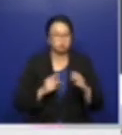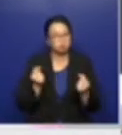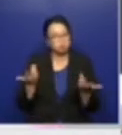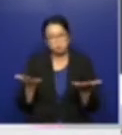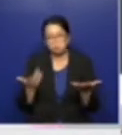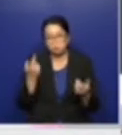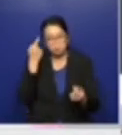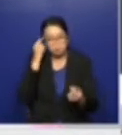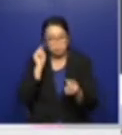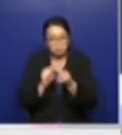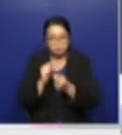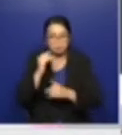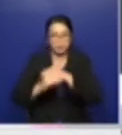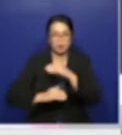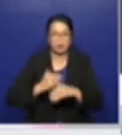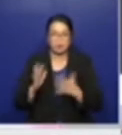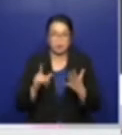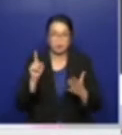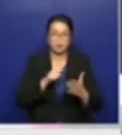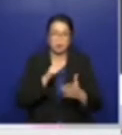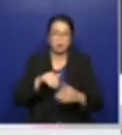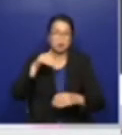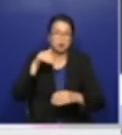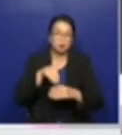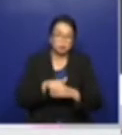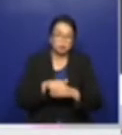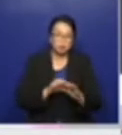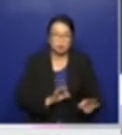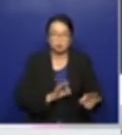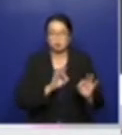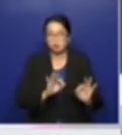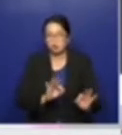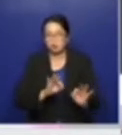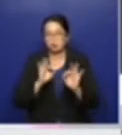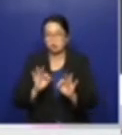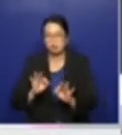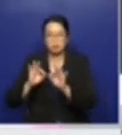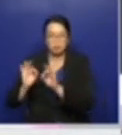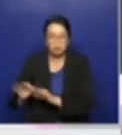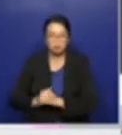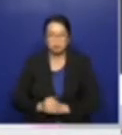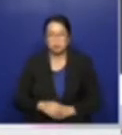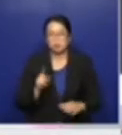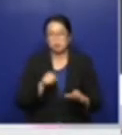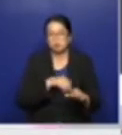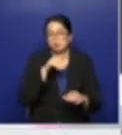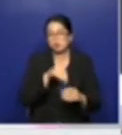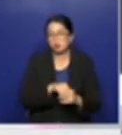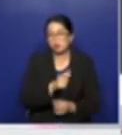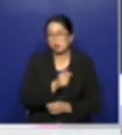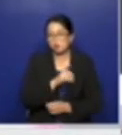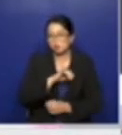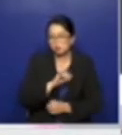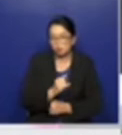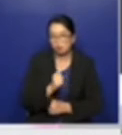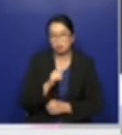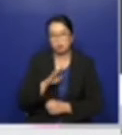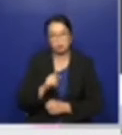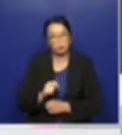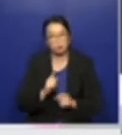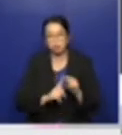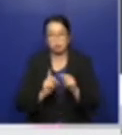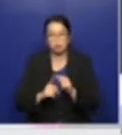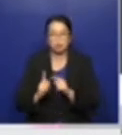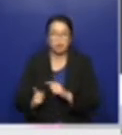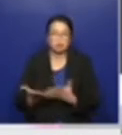การเมืองการเลือกตั้งระดับท้องถิ่นเลื่อนแล้วเลื่อนอีกแล้วนี่ท่านอาจารย์วิษณุมาพูดไม่รู้ว่า